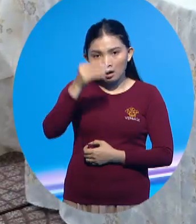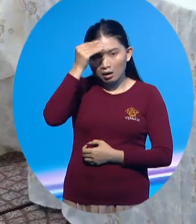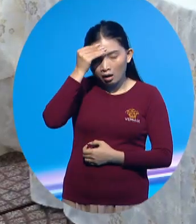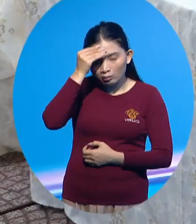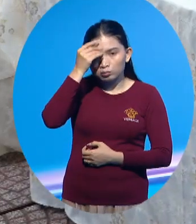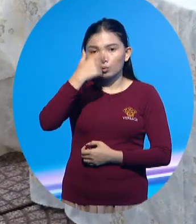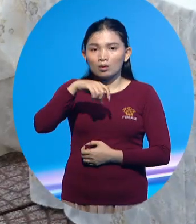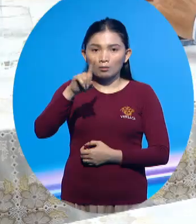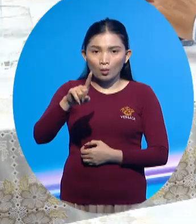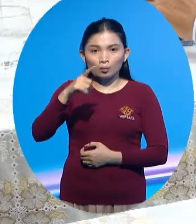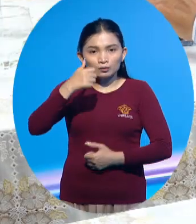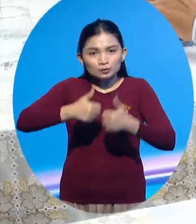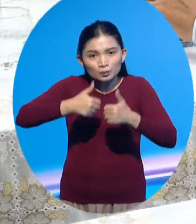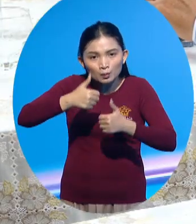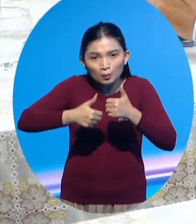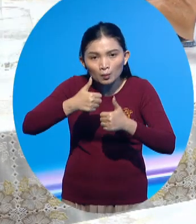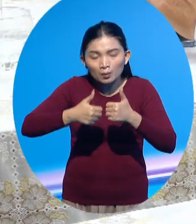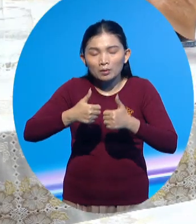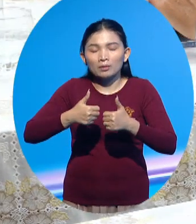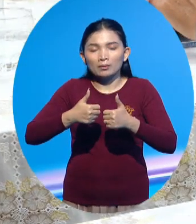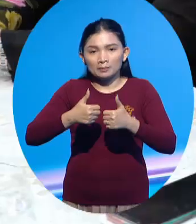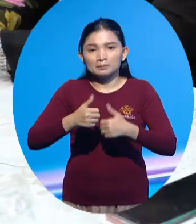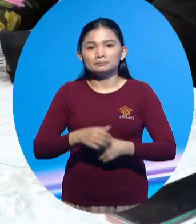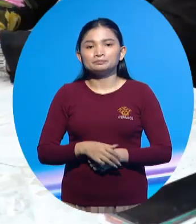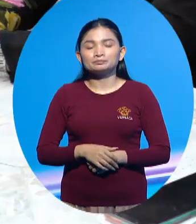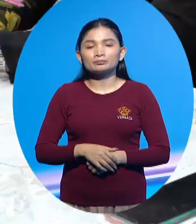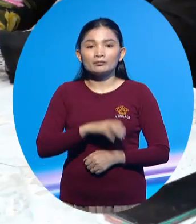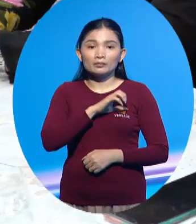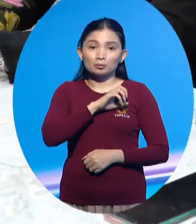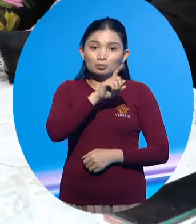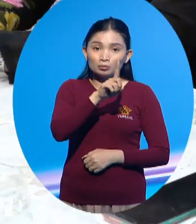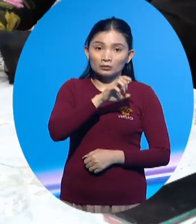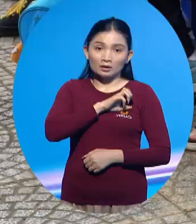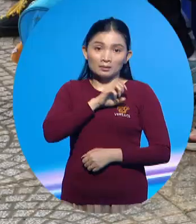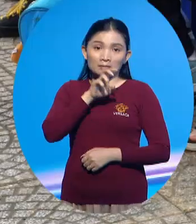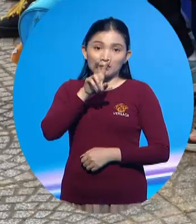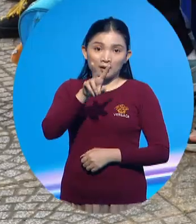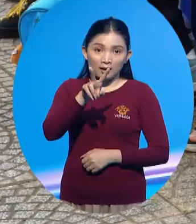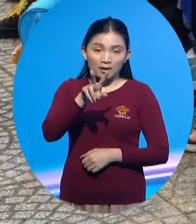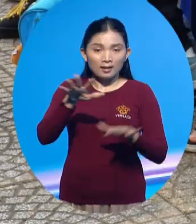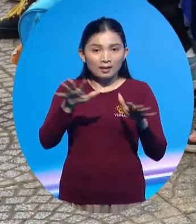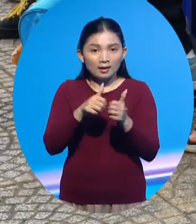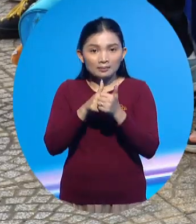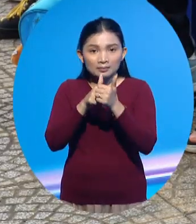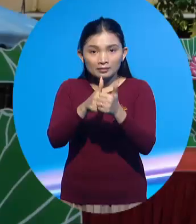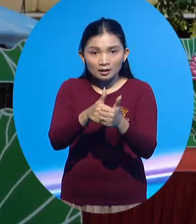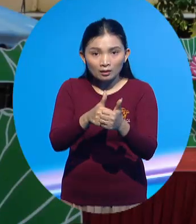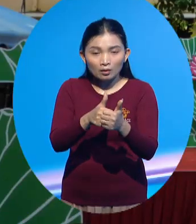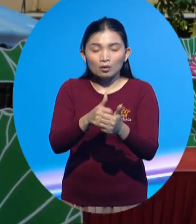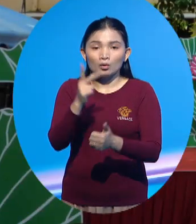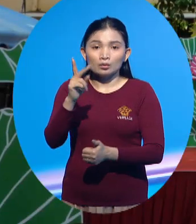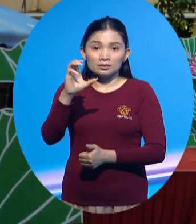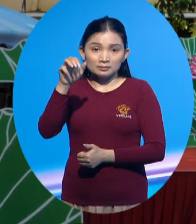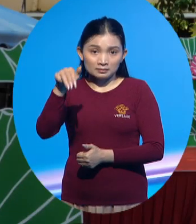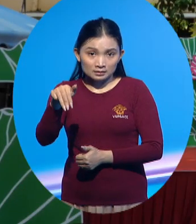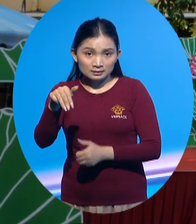Bác Hồ dạy thành nhiệm vụ thường xuyên, liên tục. Ở bậc tiểu học và trung học cơ sở, việc thực hiện 5 điều Bác Hồ dạy gắn với tổ chức các chuyên đề học